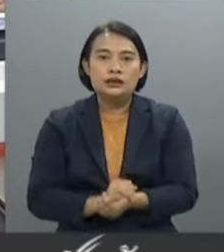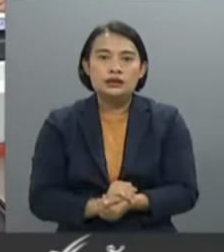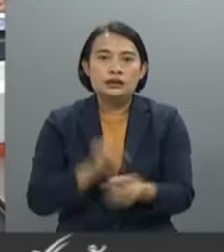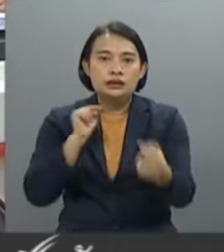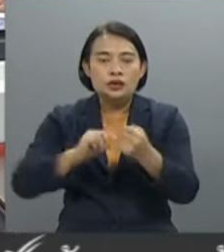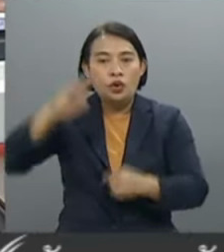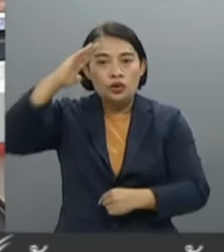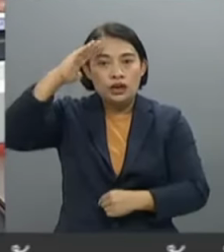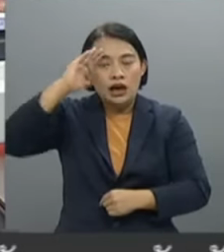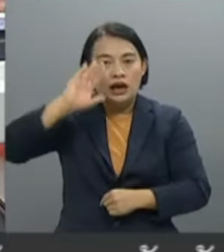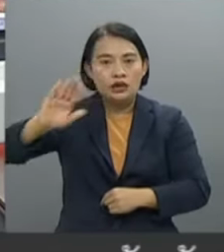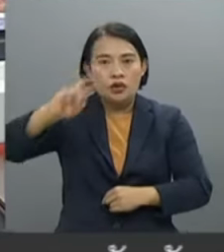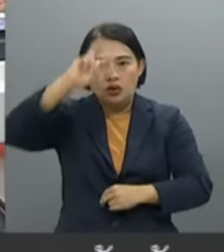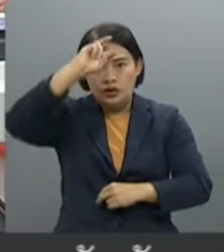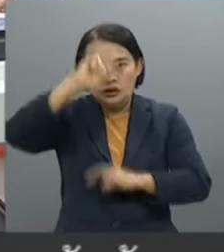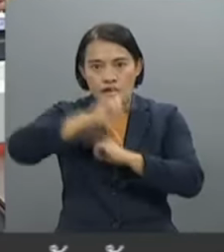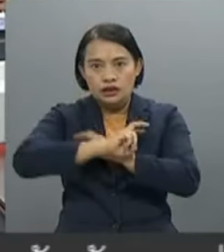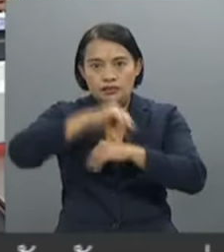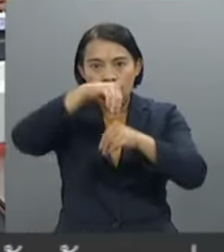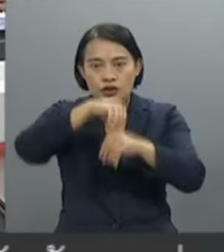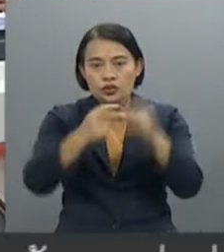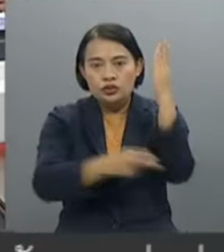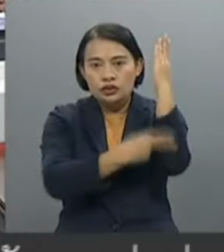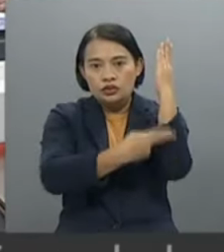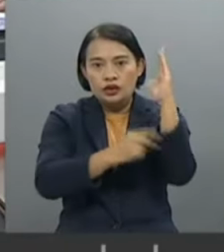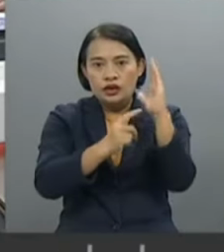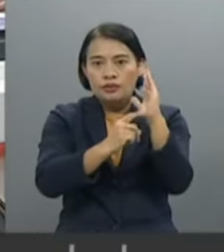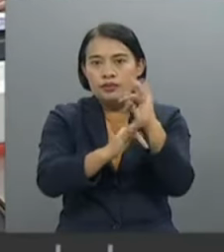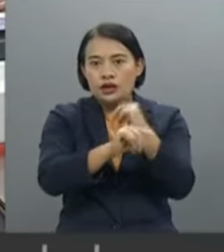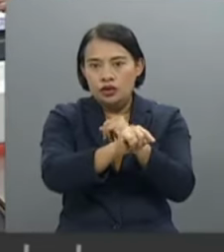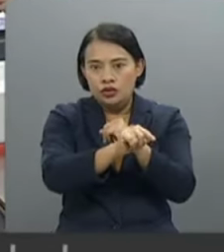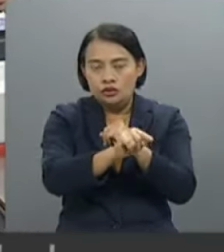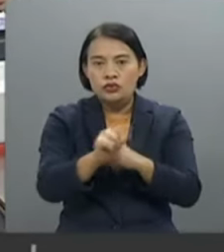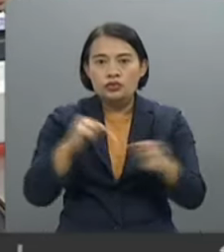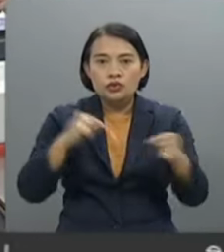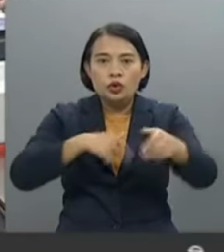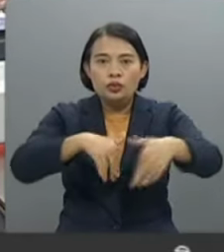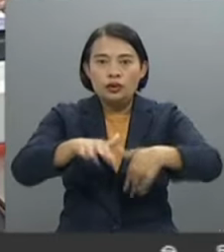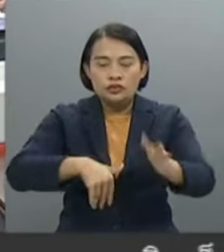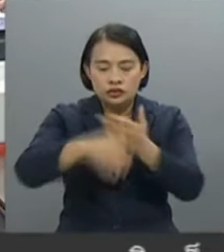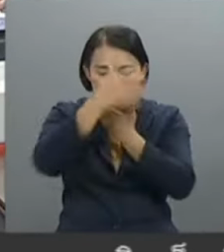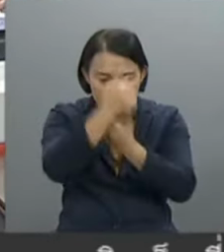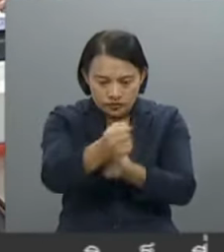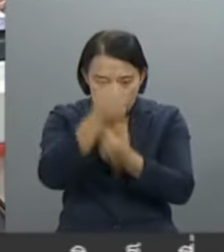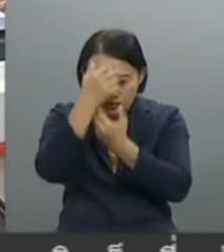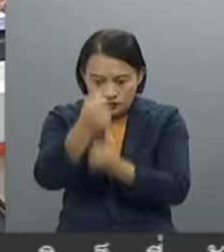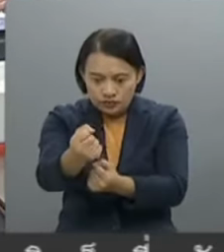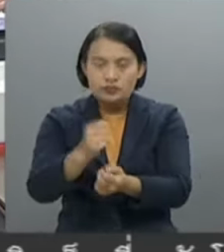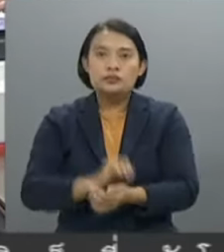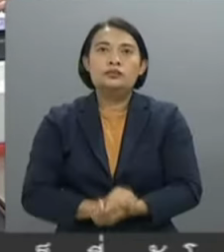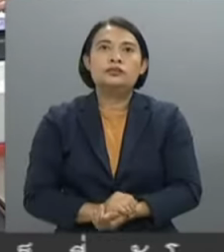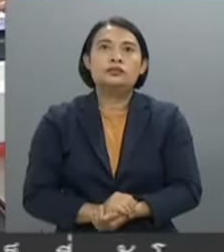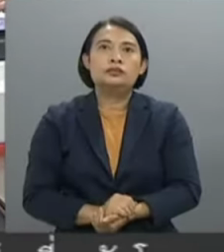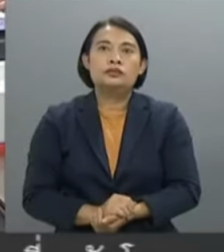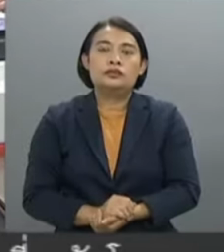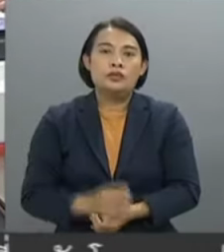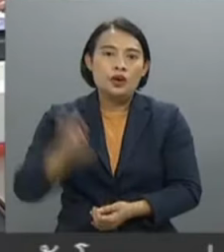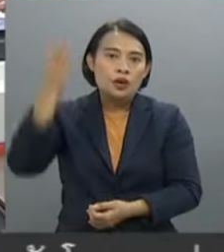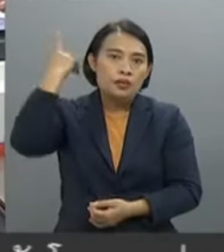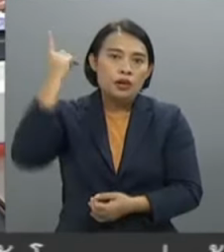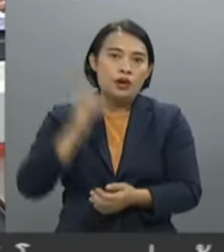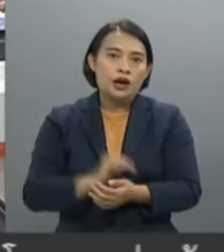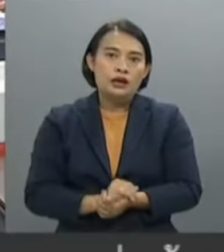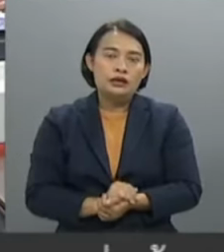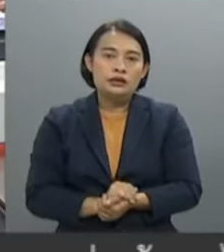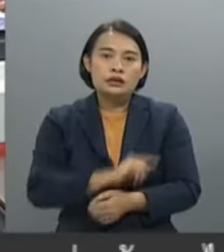ในโรงแรมจังหวัดระยองก็ยังได้รับความสนใจจากประชาชนจำนวนมากนะครับโดยเฉพาะเมื่อวานวันแรกนั้นมีผู้เข้ารับการตร